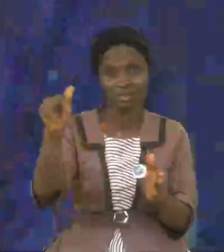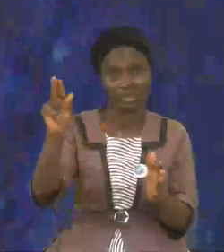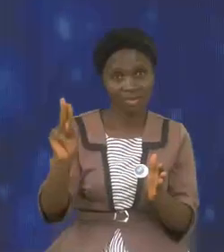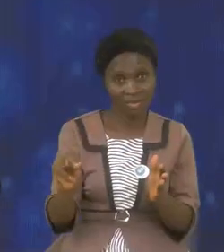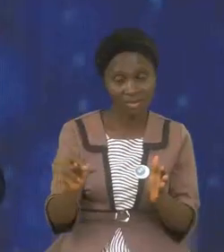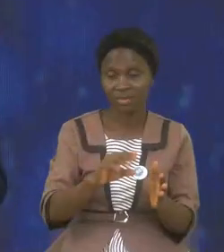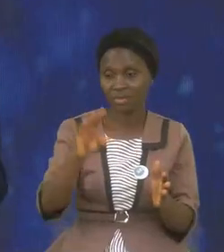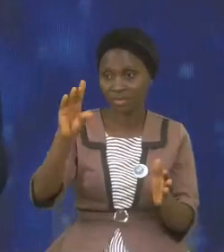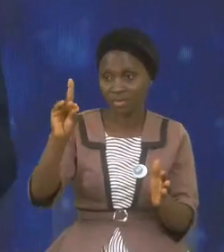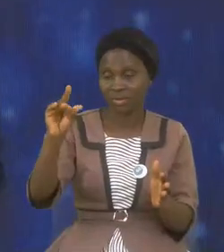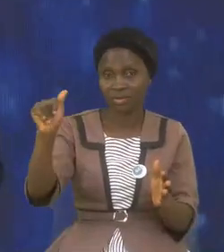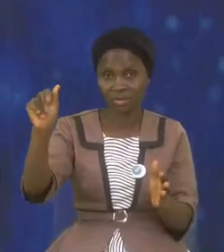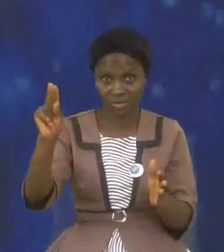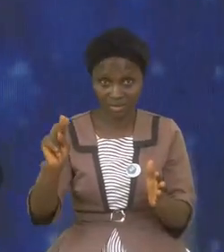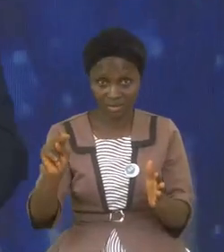Daniel 4, 19.